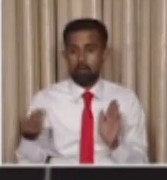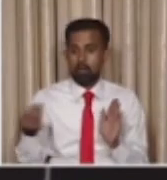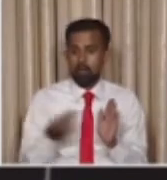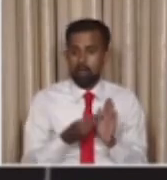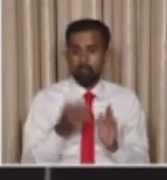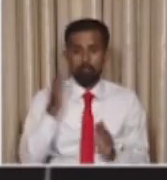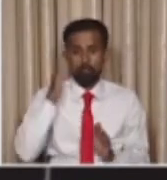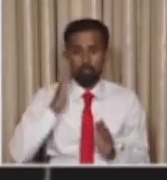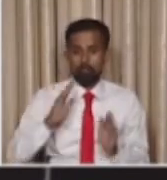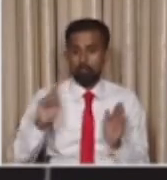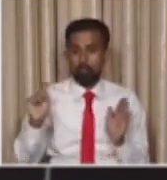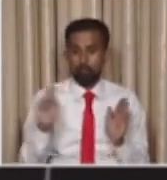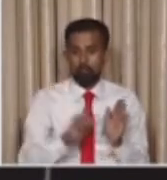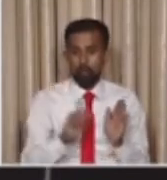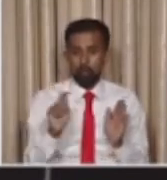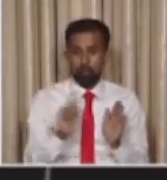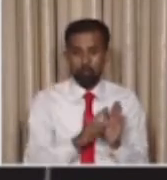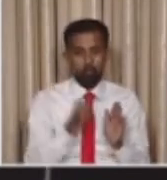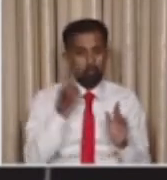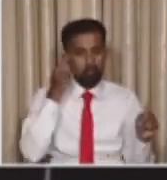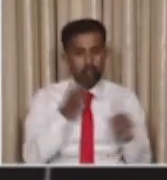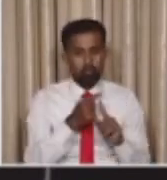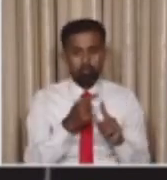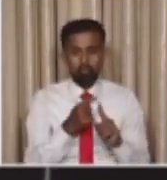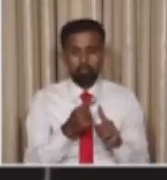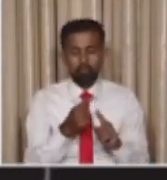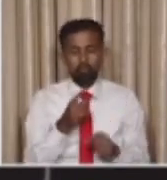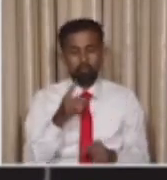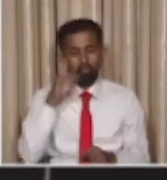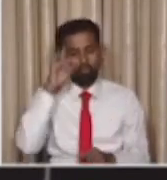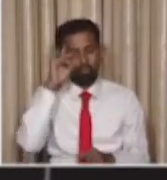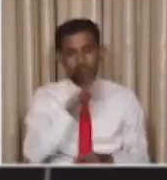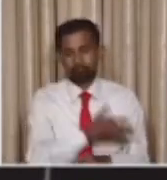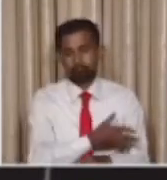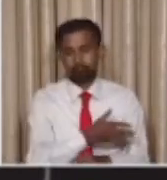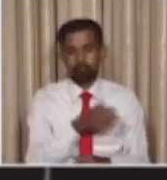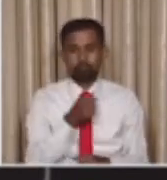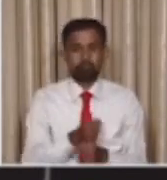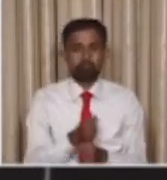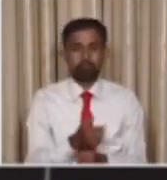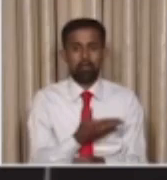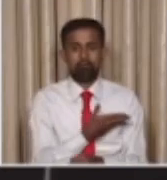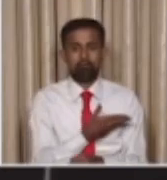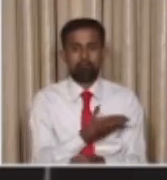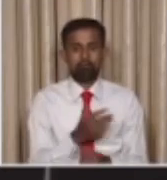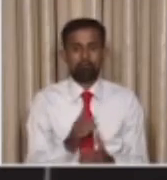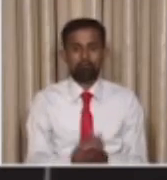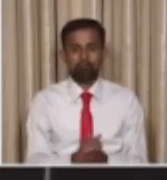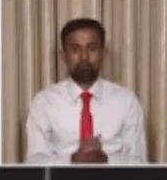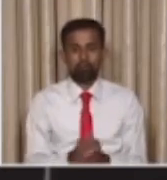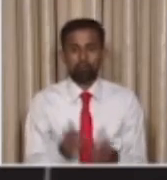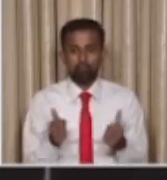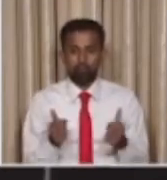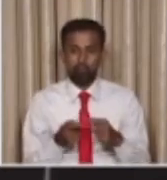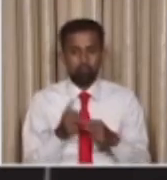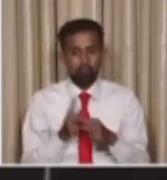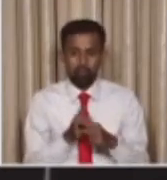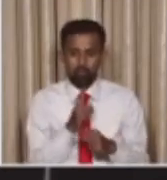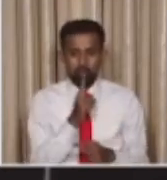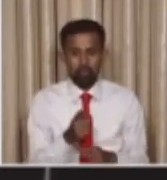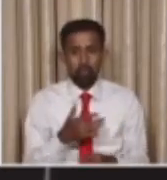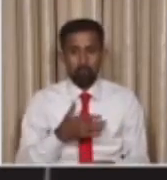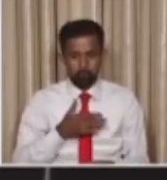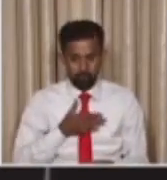විදේශ විනිමය පිළිබඳව කිසිදු වගේ වගක් නැතුව තමයි මේ ආණ්ඩුව කටයුතු කරමින් සිටින්නේ. ඒකට හොඳම උදාහරණය තමයි